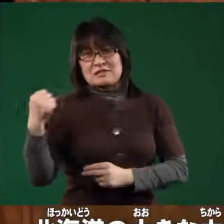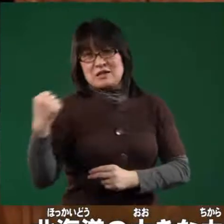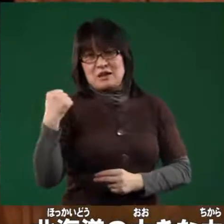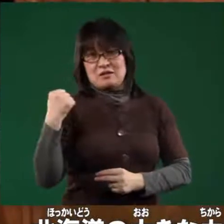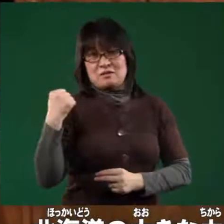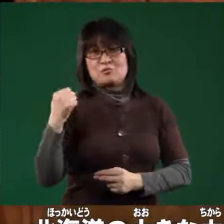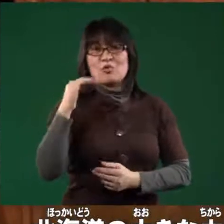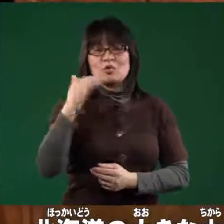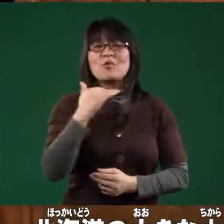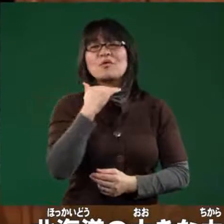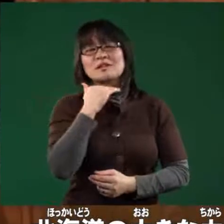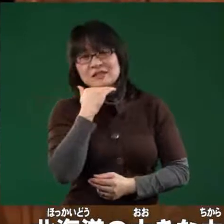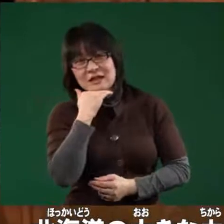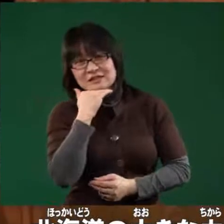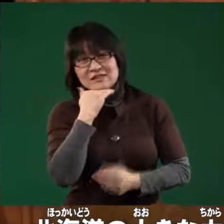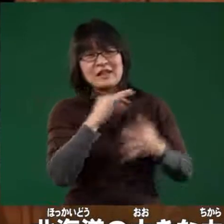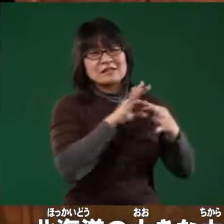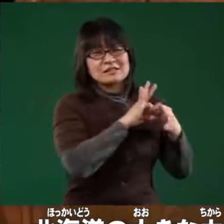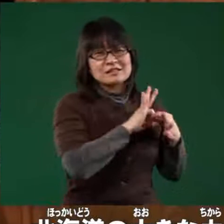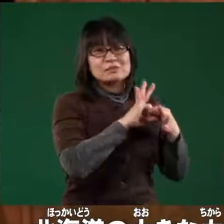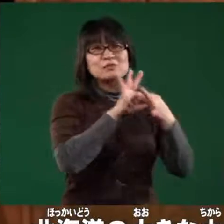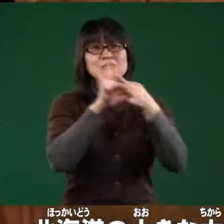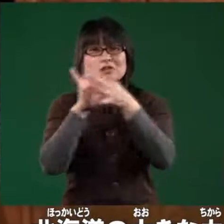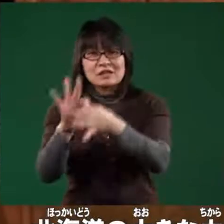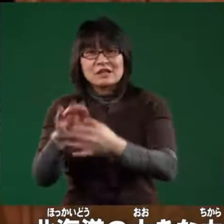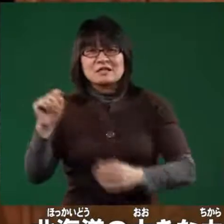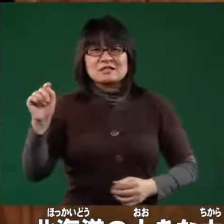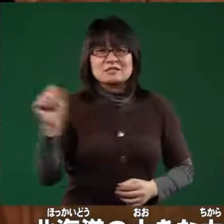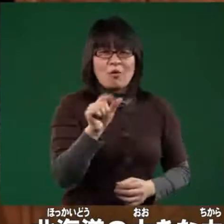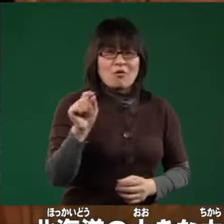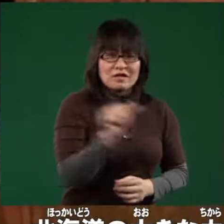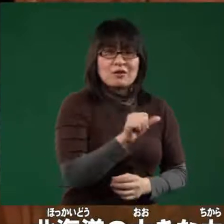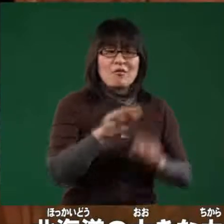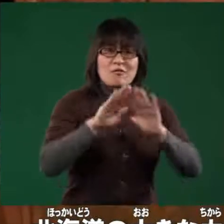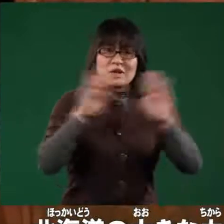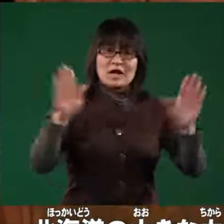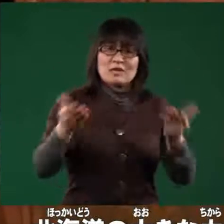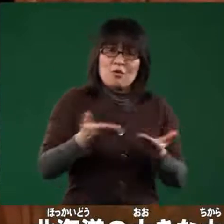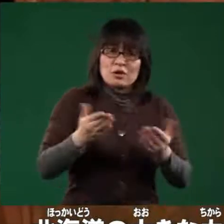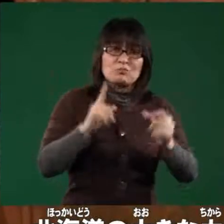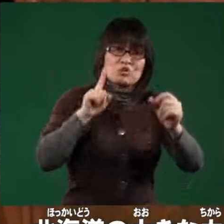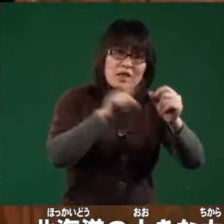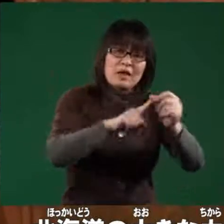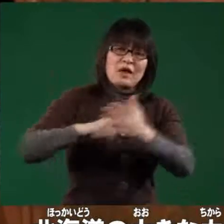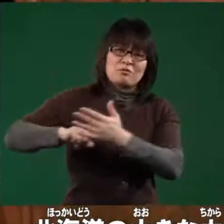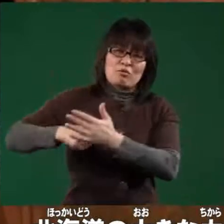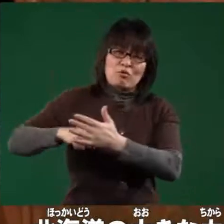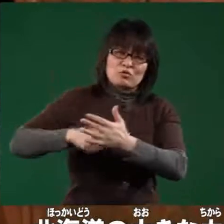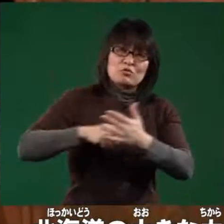し、引き続き早期開業に向けた努力を続けてまいります。